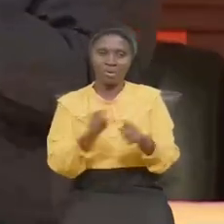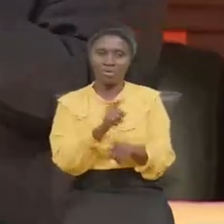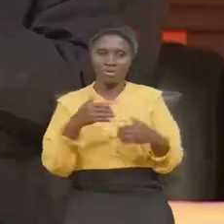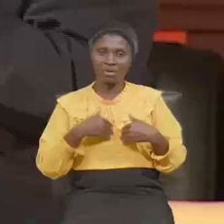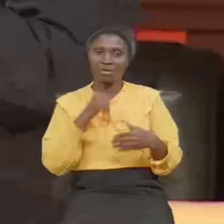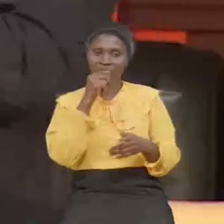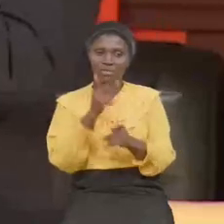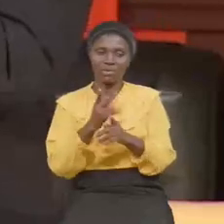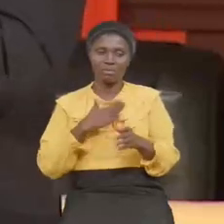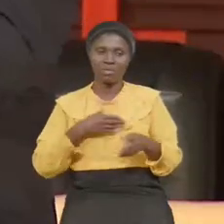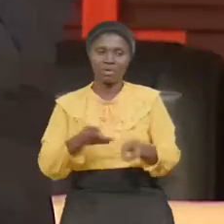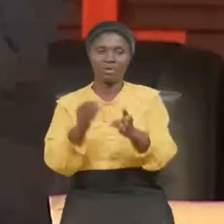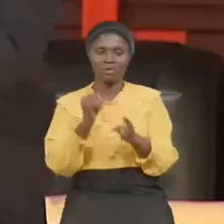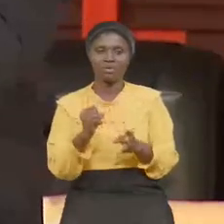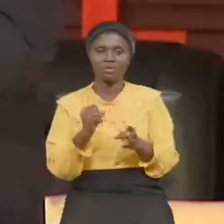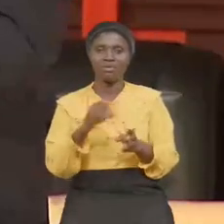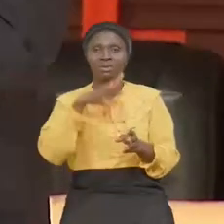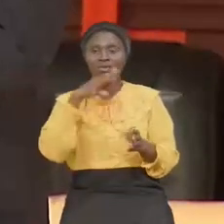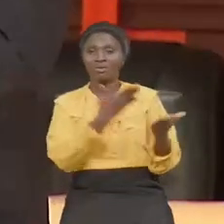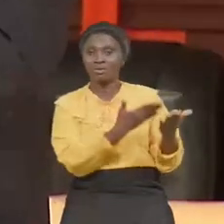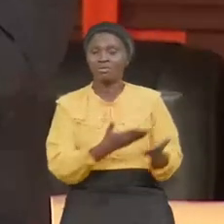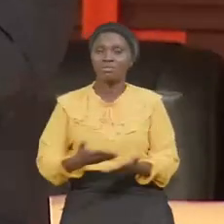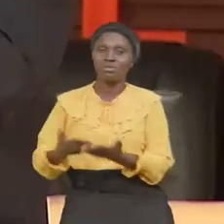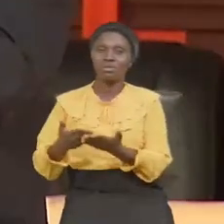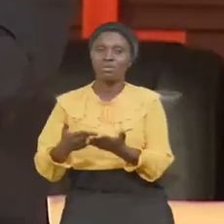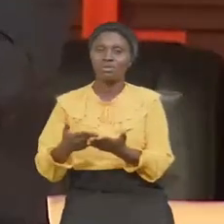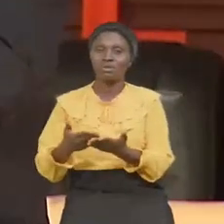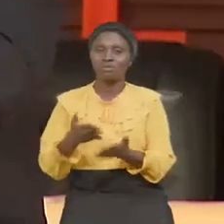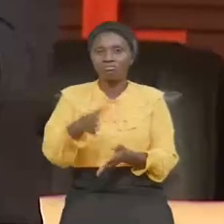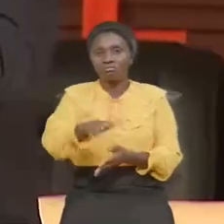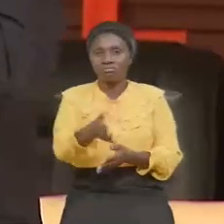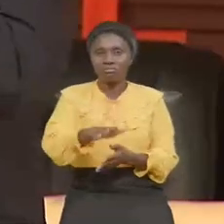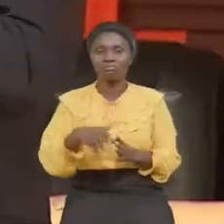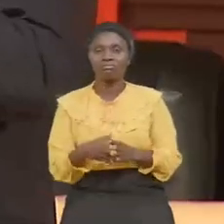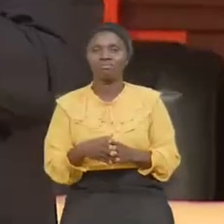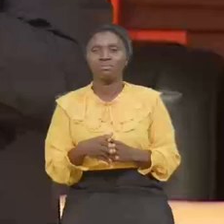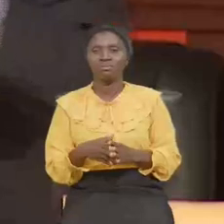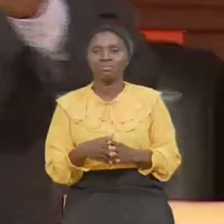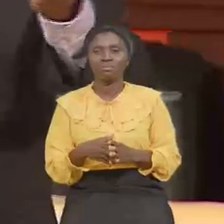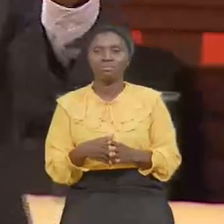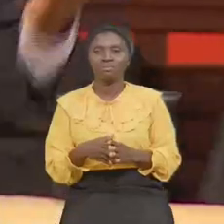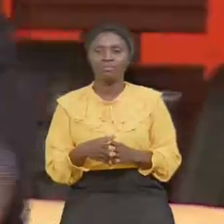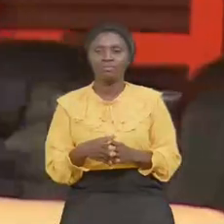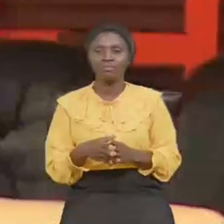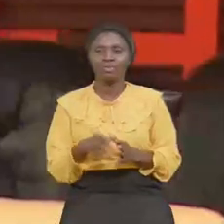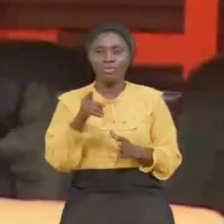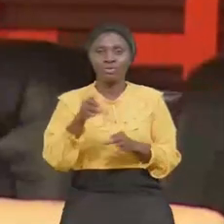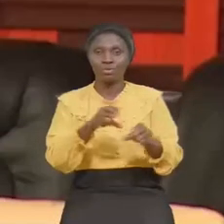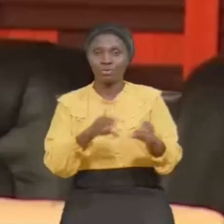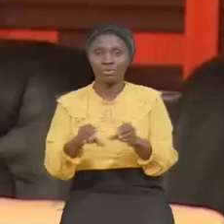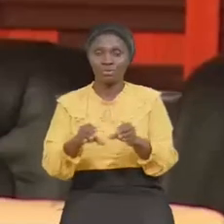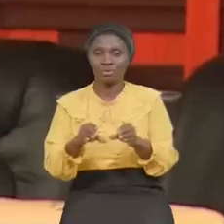la partialité. Tu traites celui-là fermement. Et maintenant, il y a une autre personne qui a fait une